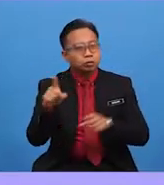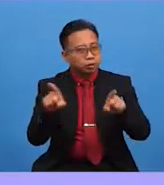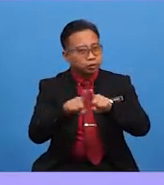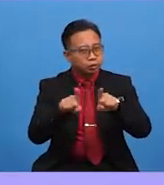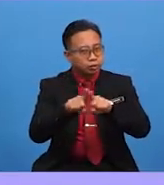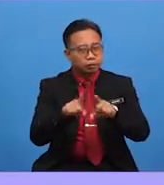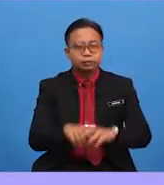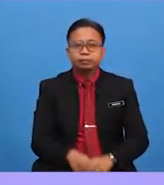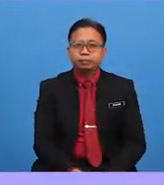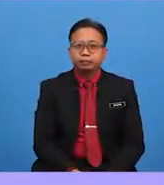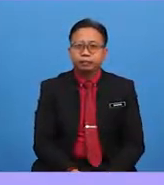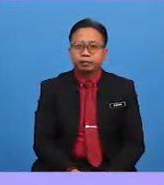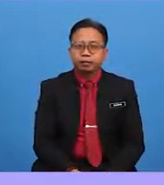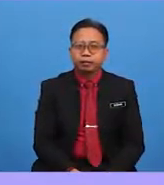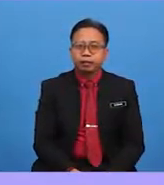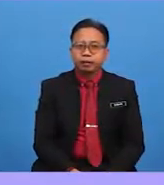bersama-sama.